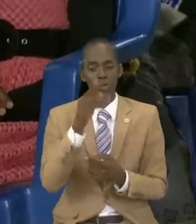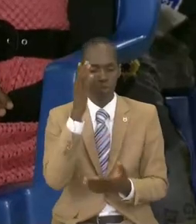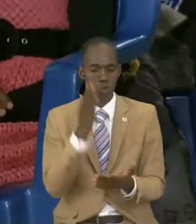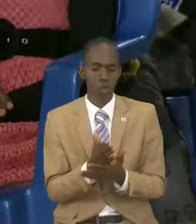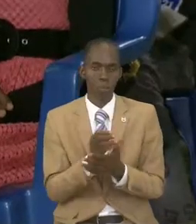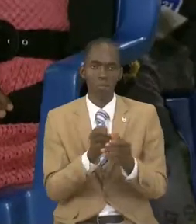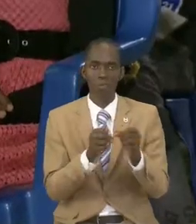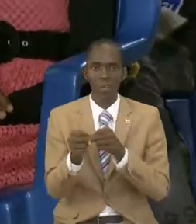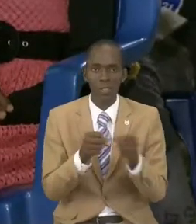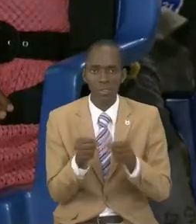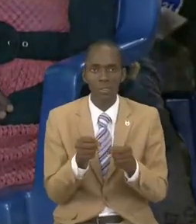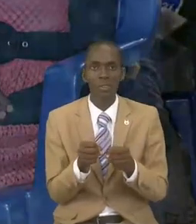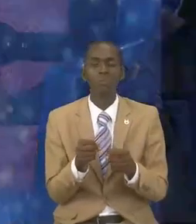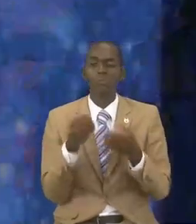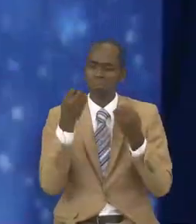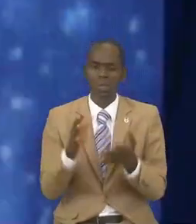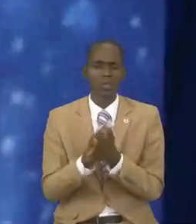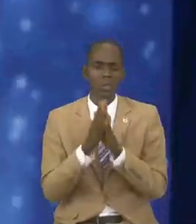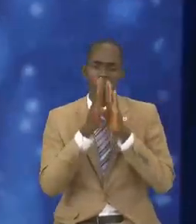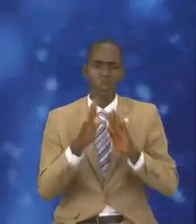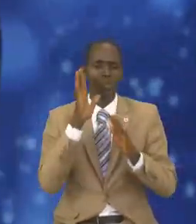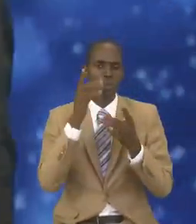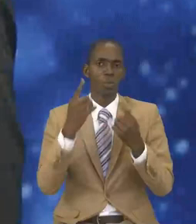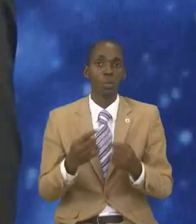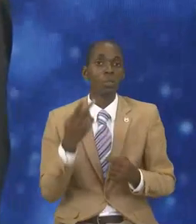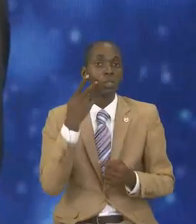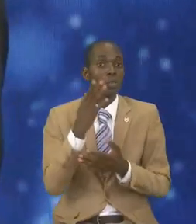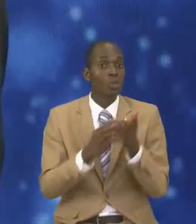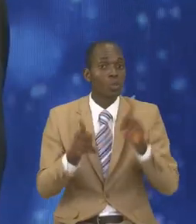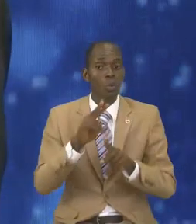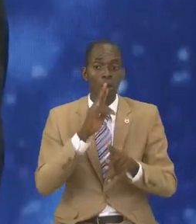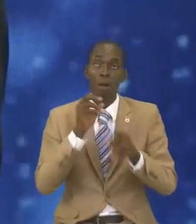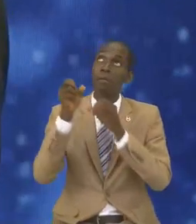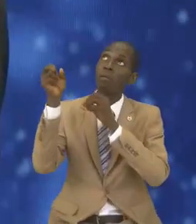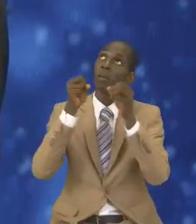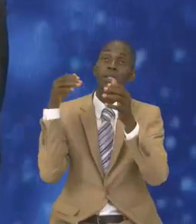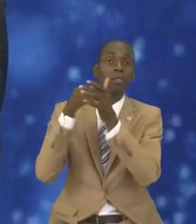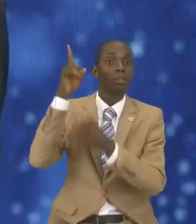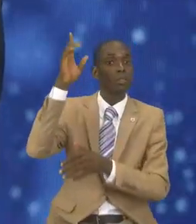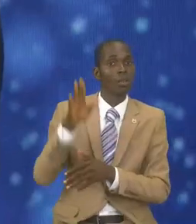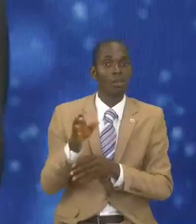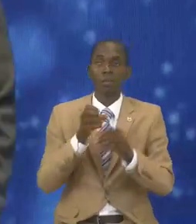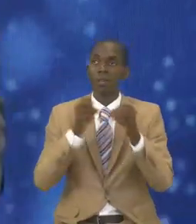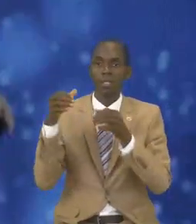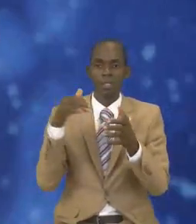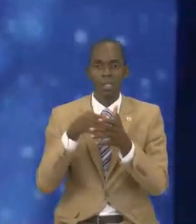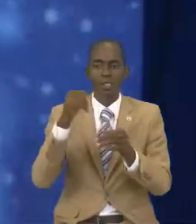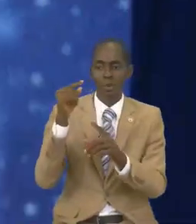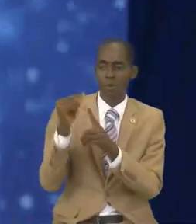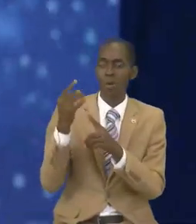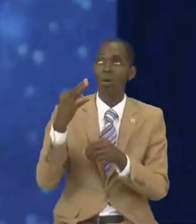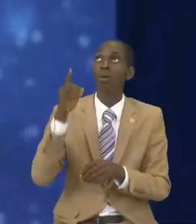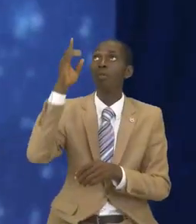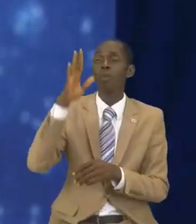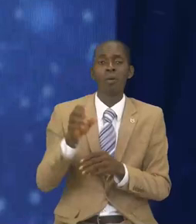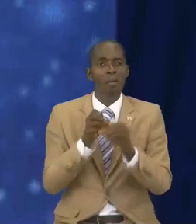Quand tu sais de te bagarrer, la paix viendra. Ceux qui se bagarrent contre Dieu, qui luttent contre la parole de